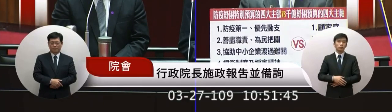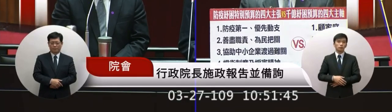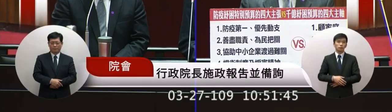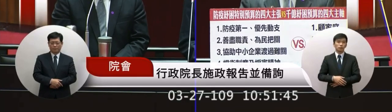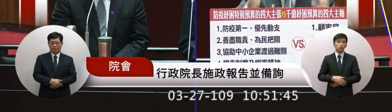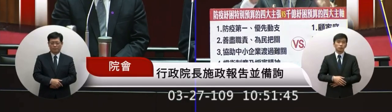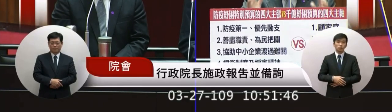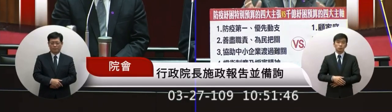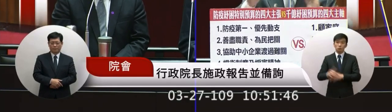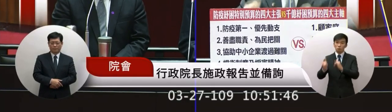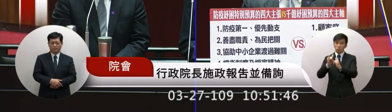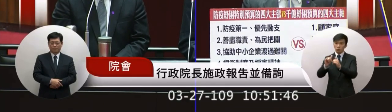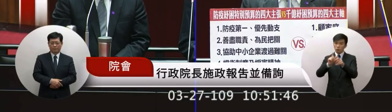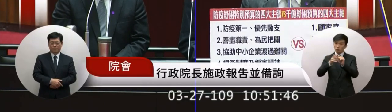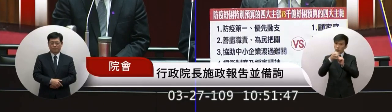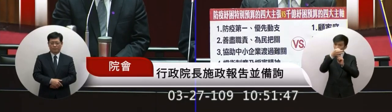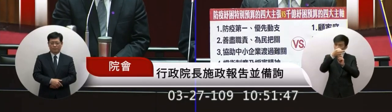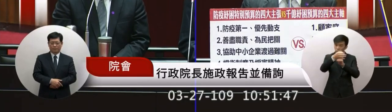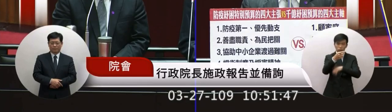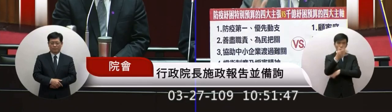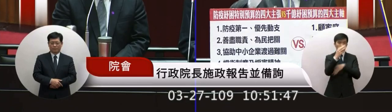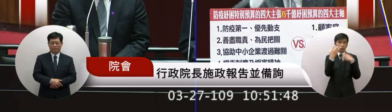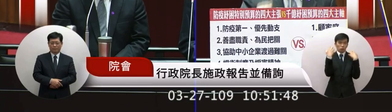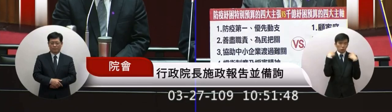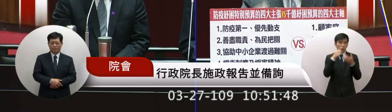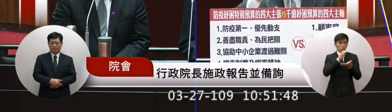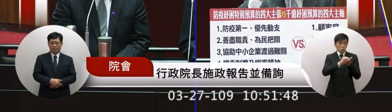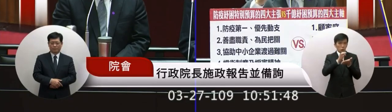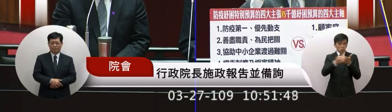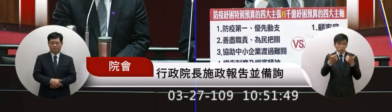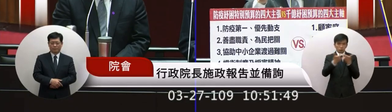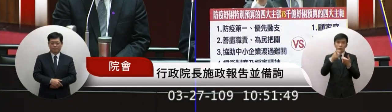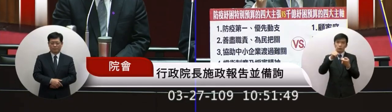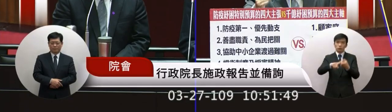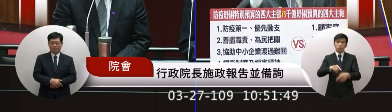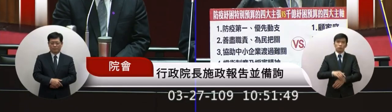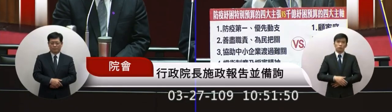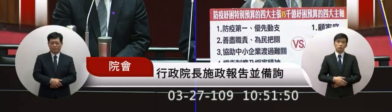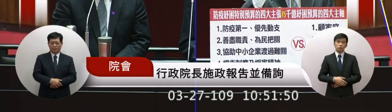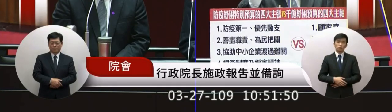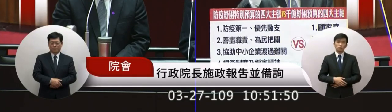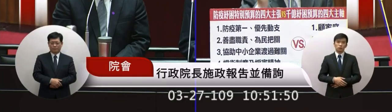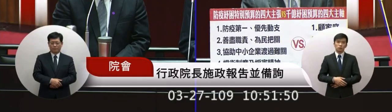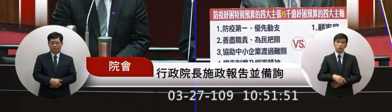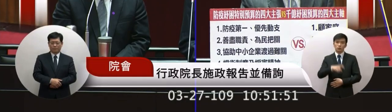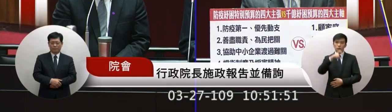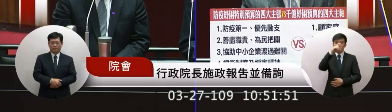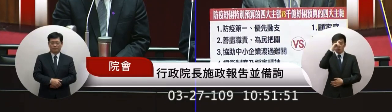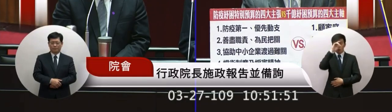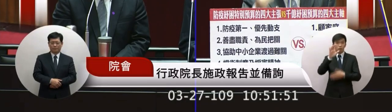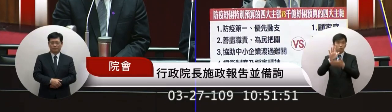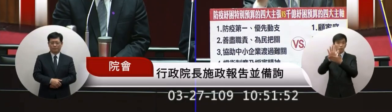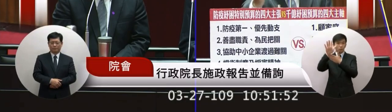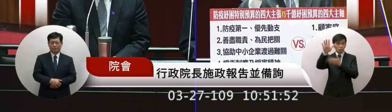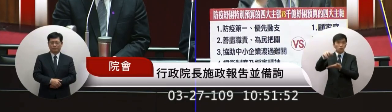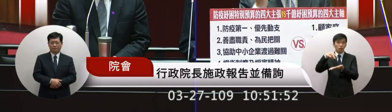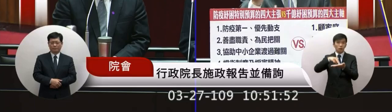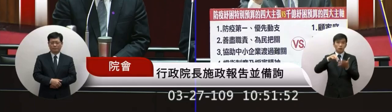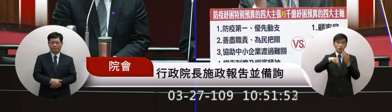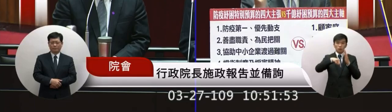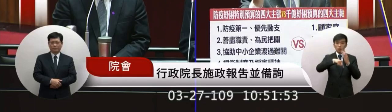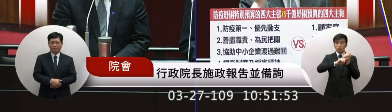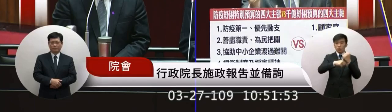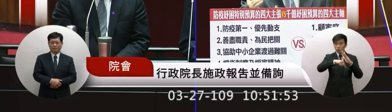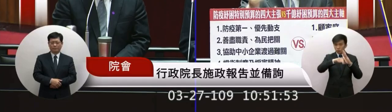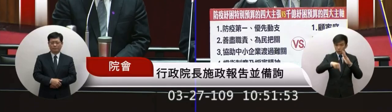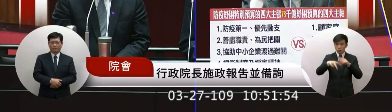寄来的税金，我会安怎来你利用？这是好事情，希望将来我们立法院跟行政院。就是这样，要